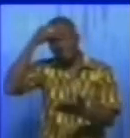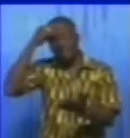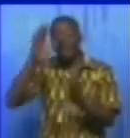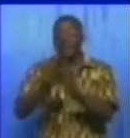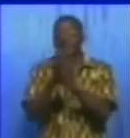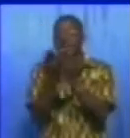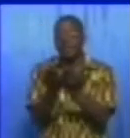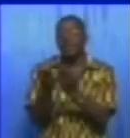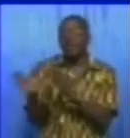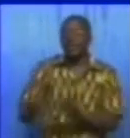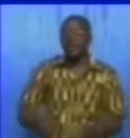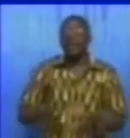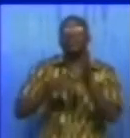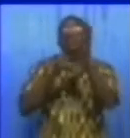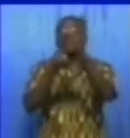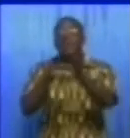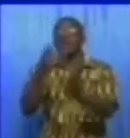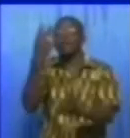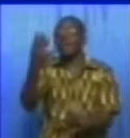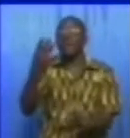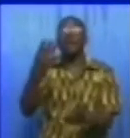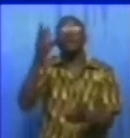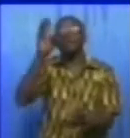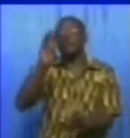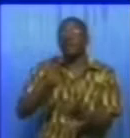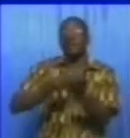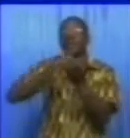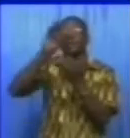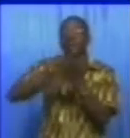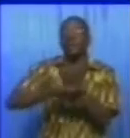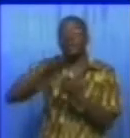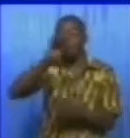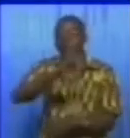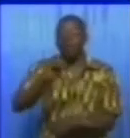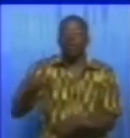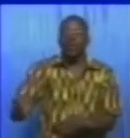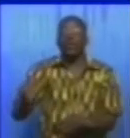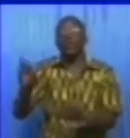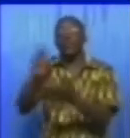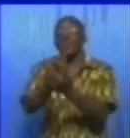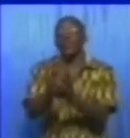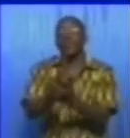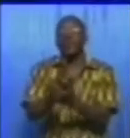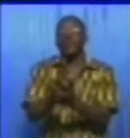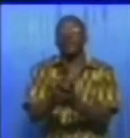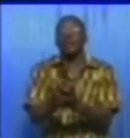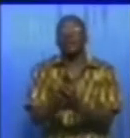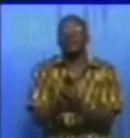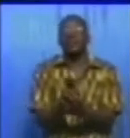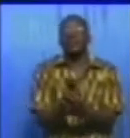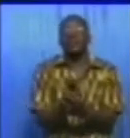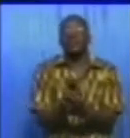ouvrages ont été exposés du 4 au 6 décembre à Ouagadougou. Ismaël Diloma, Sirima.